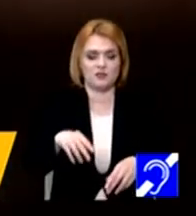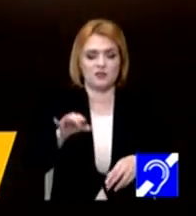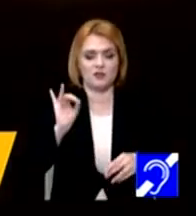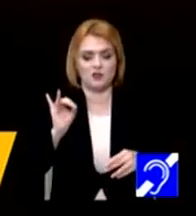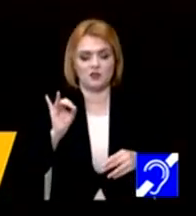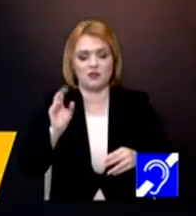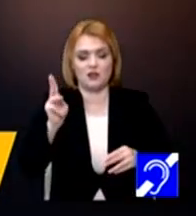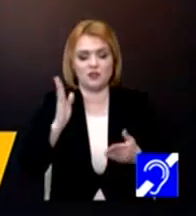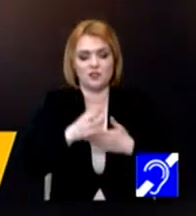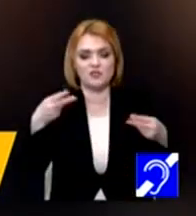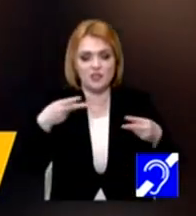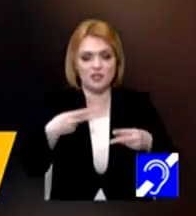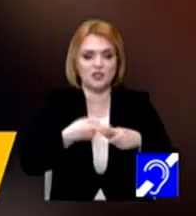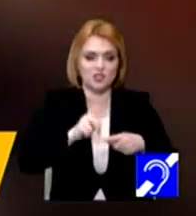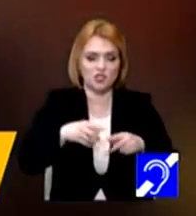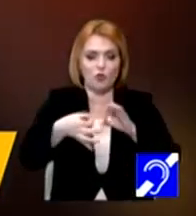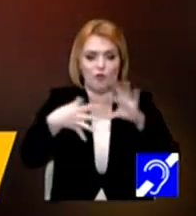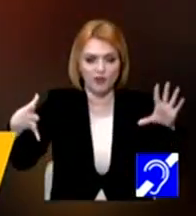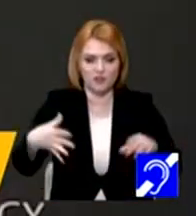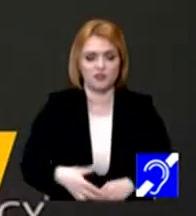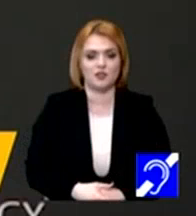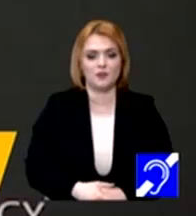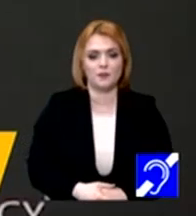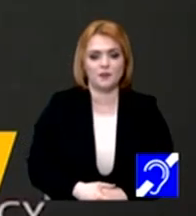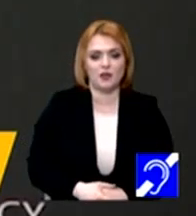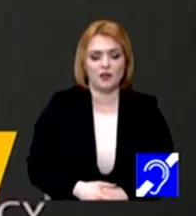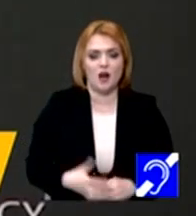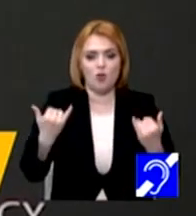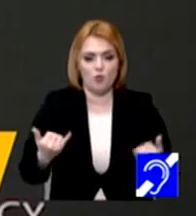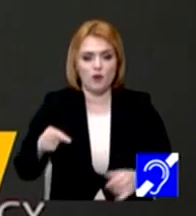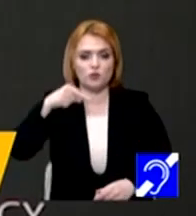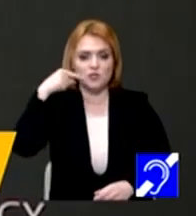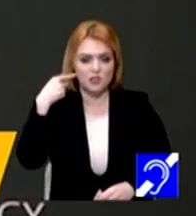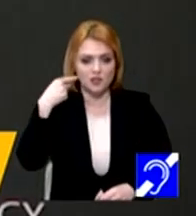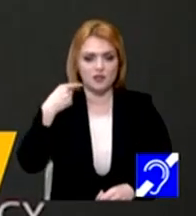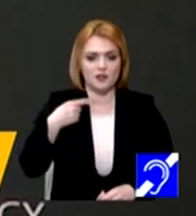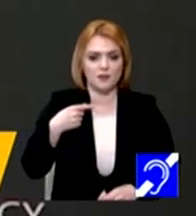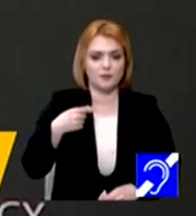on the battleground and in the besieged cities. Russia is